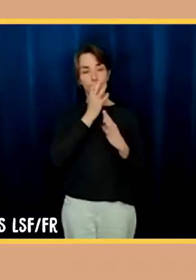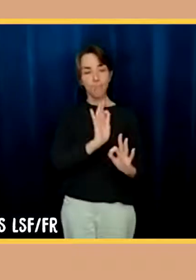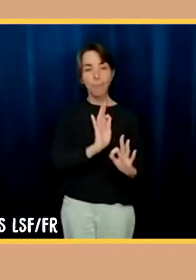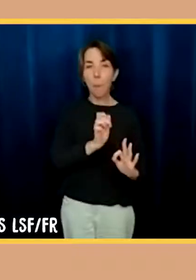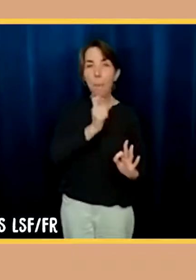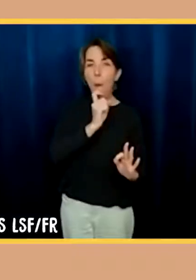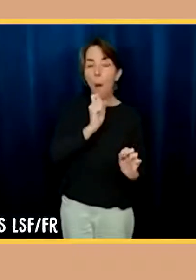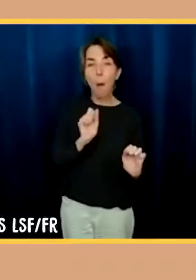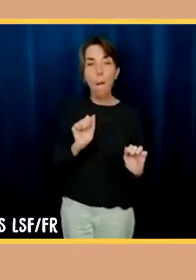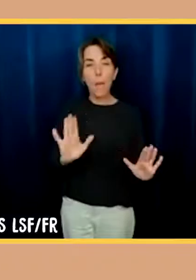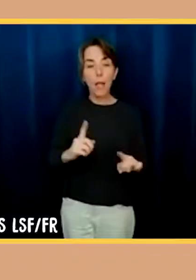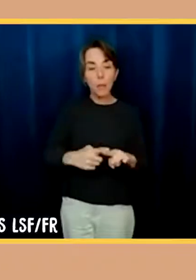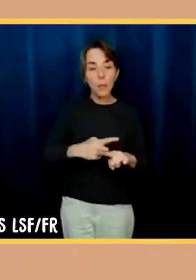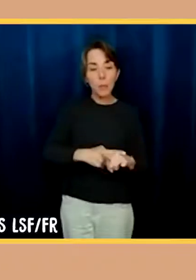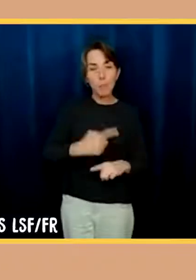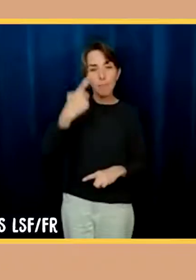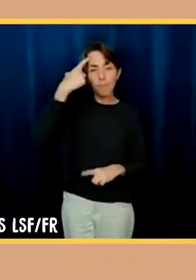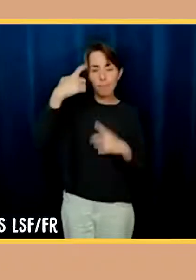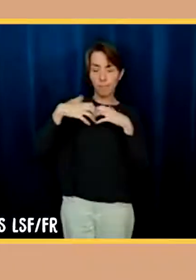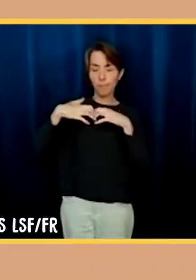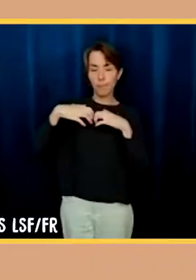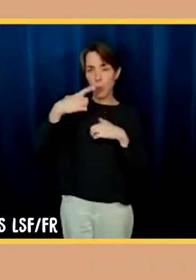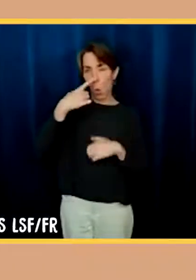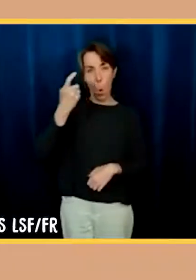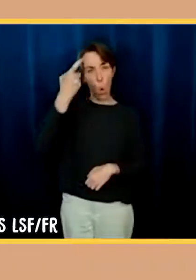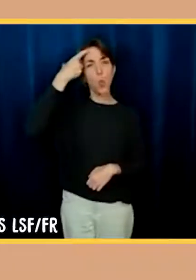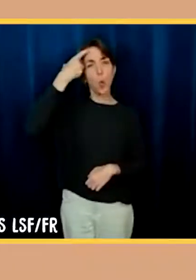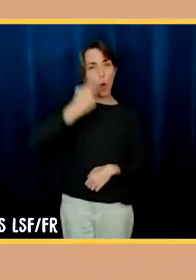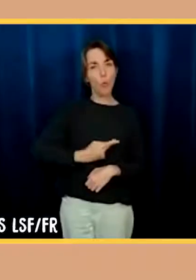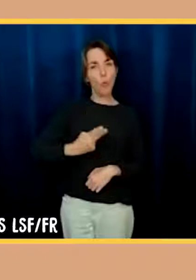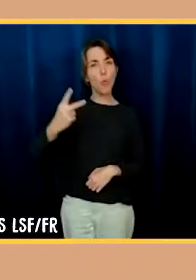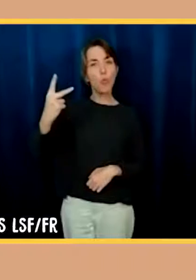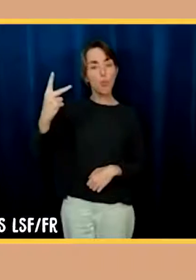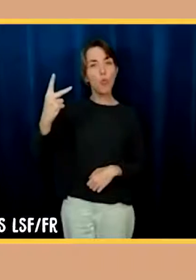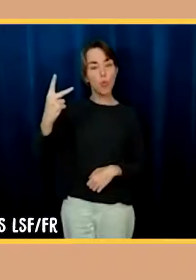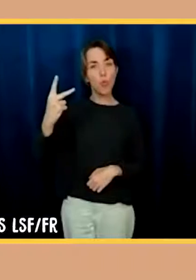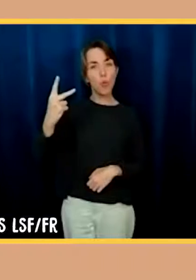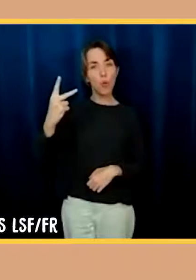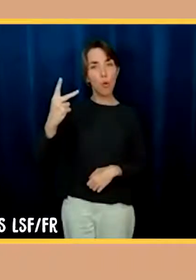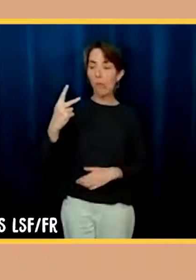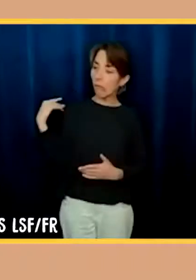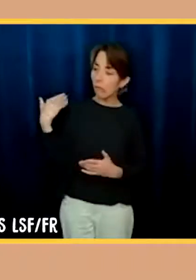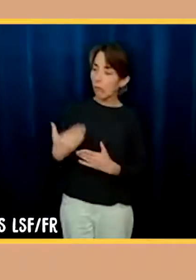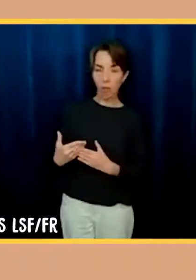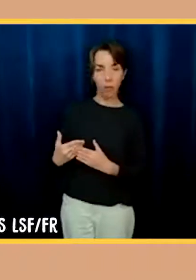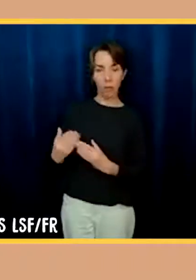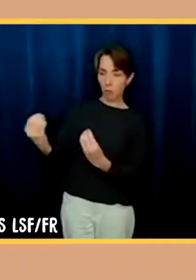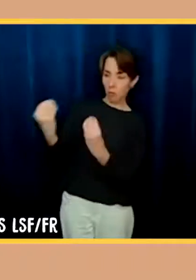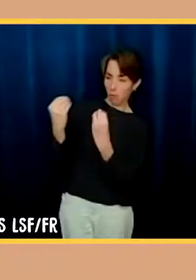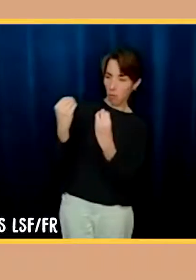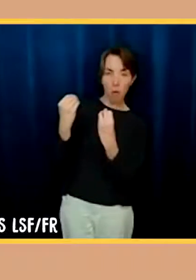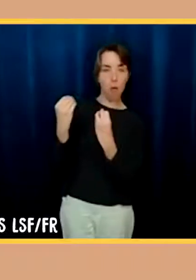fait, j'ai commencé à prendre conscience que ce qu'on m'avait appris et ce qu'on m'avait vendu en